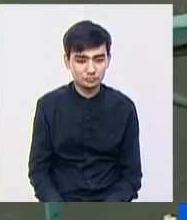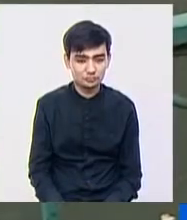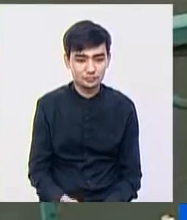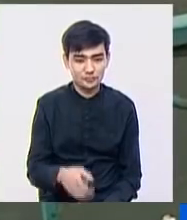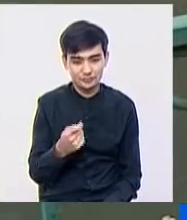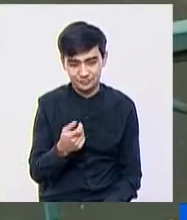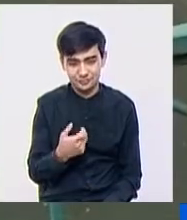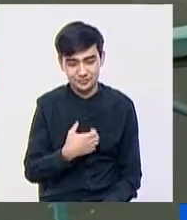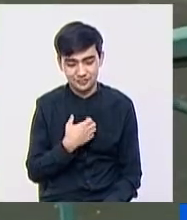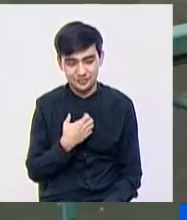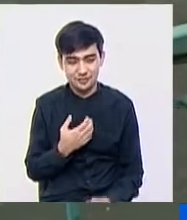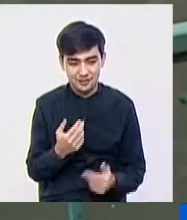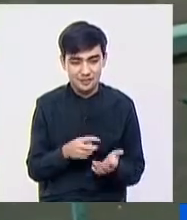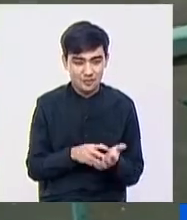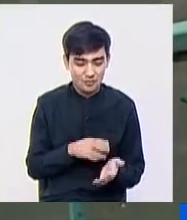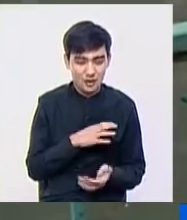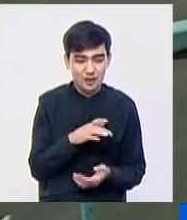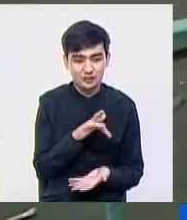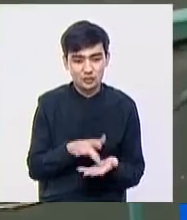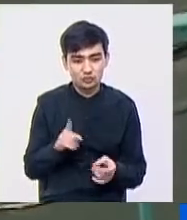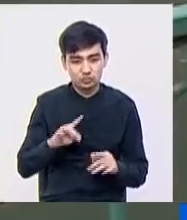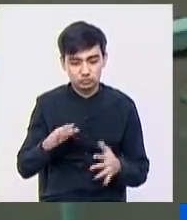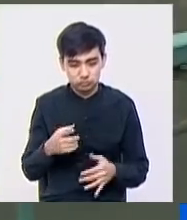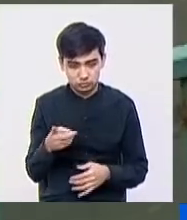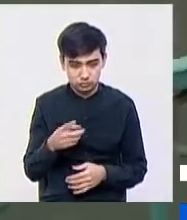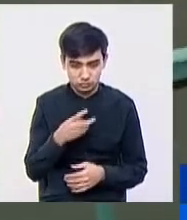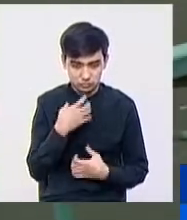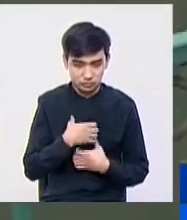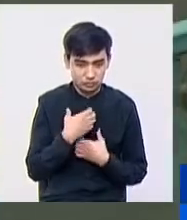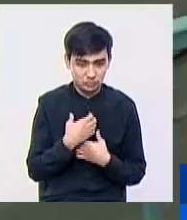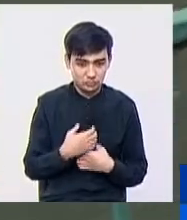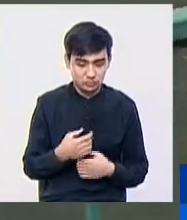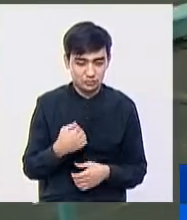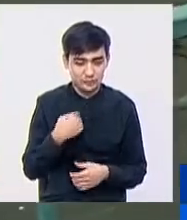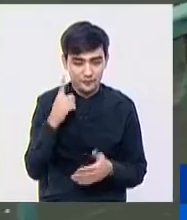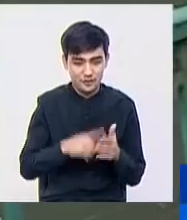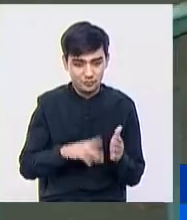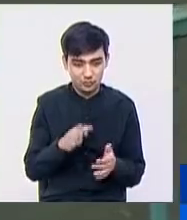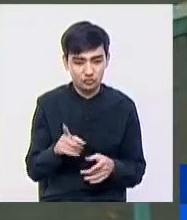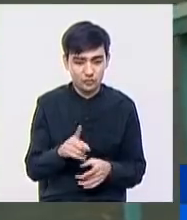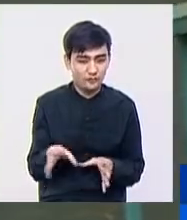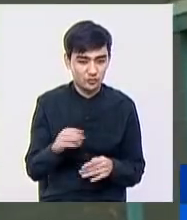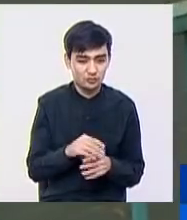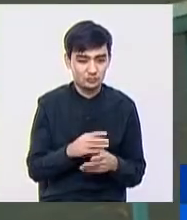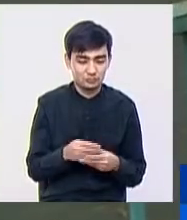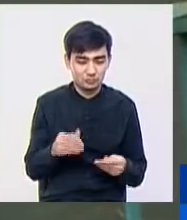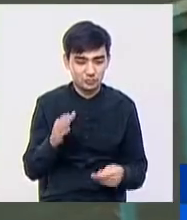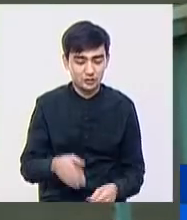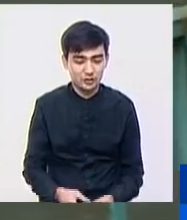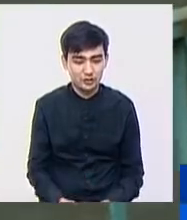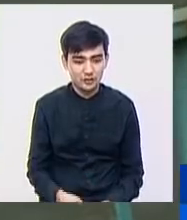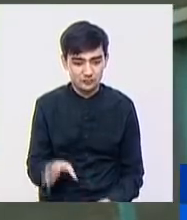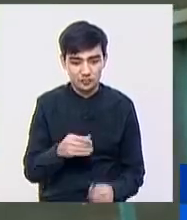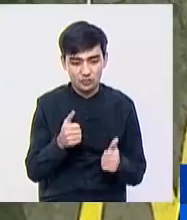Немножечко страшновато. А что в центре делается? Это вообще кошмар. Будем надеяться, что все пройдет. Все